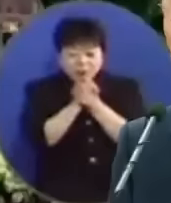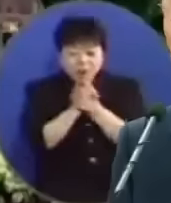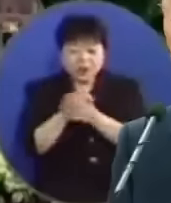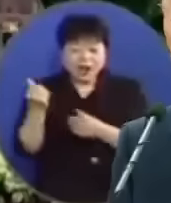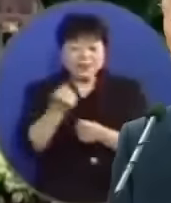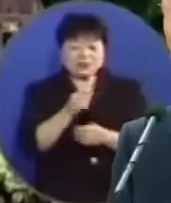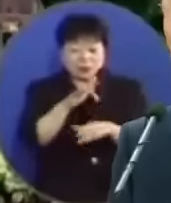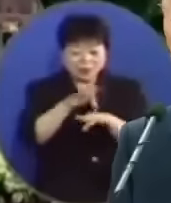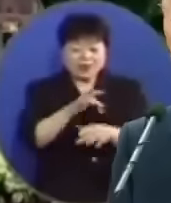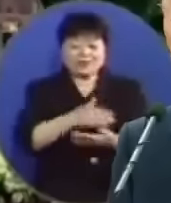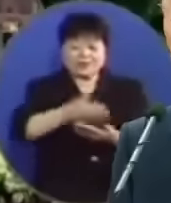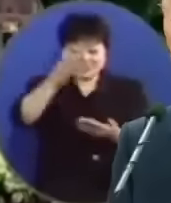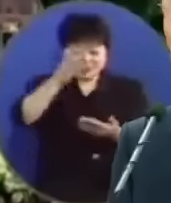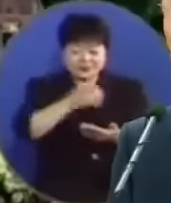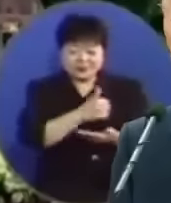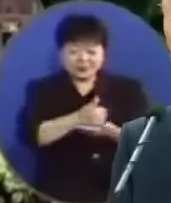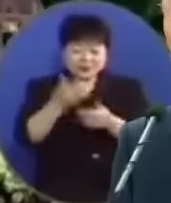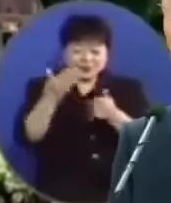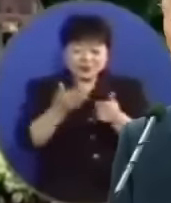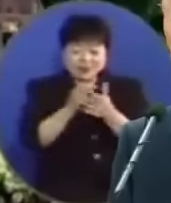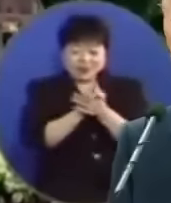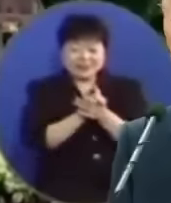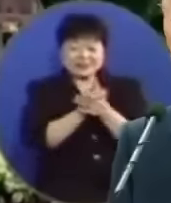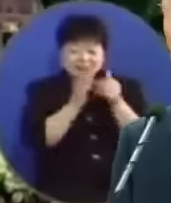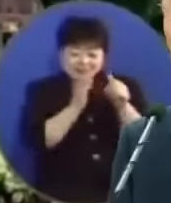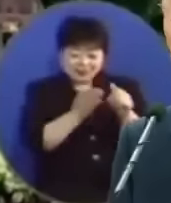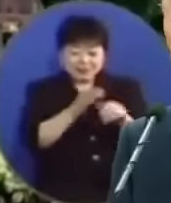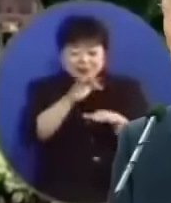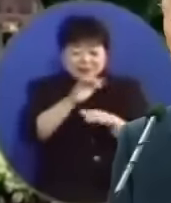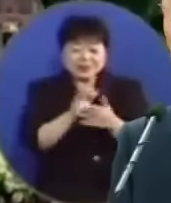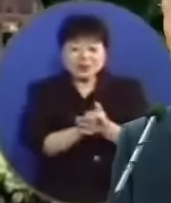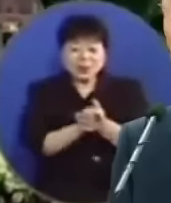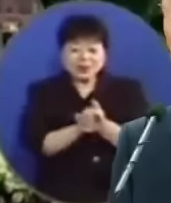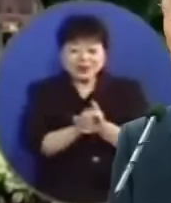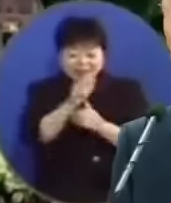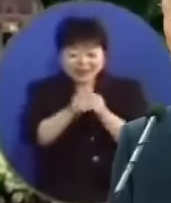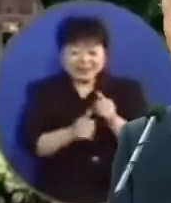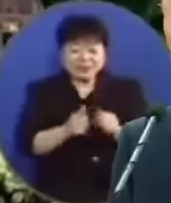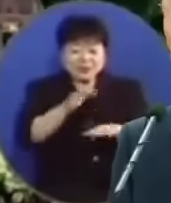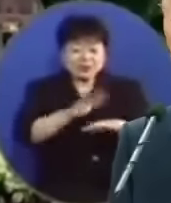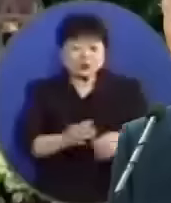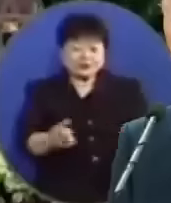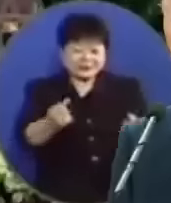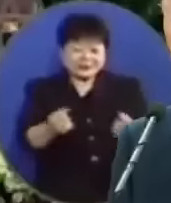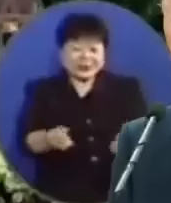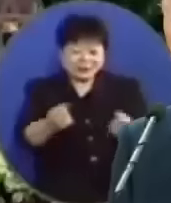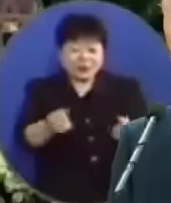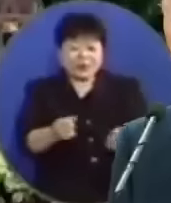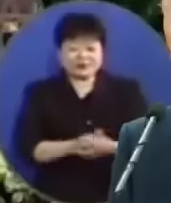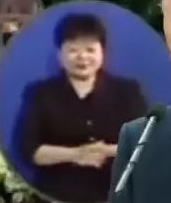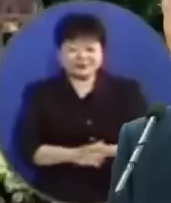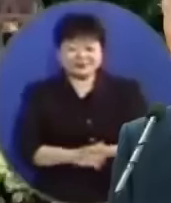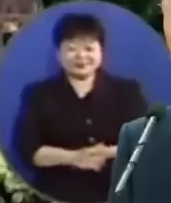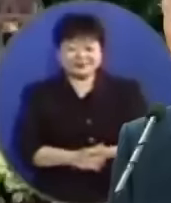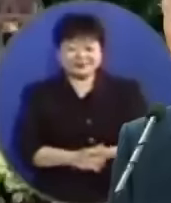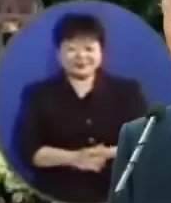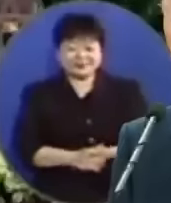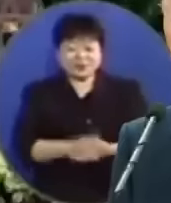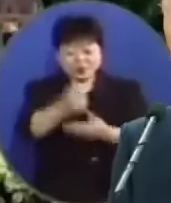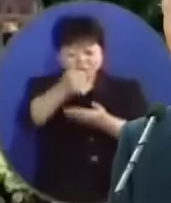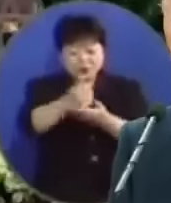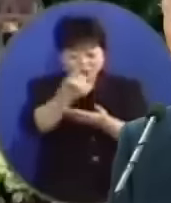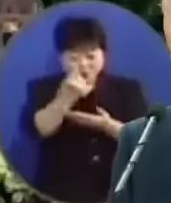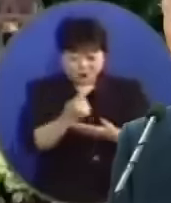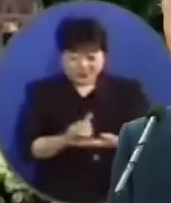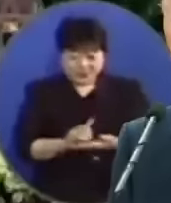마귀는 물러가는 것입니다. 여러분, 주님께 간절히 기도하면 기도는 가서 하나님의 손을 잡고 우리를 모시고 오는